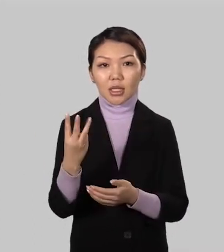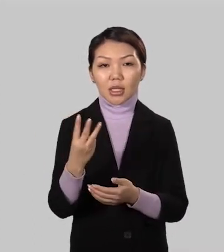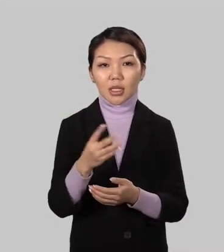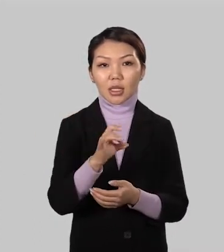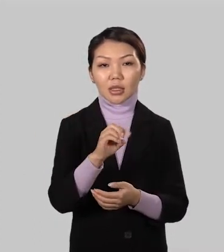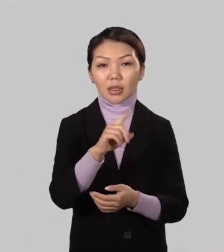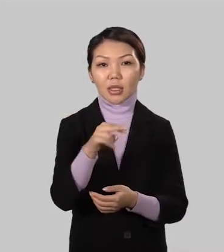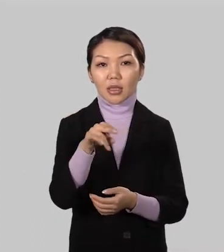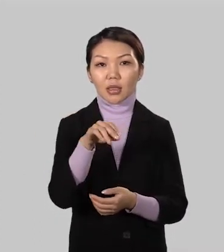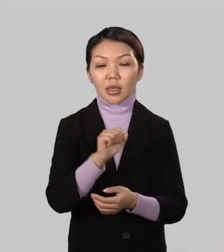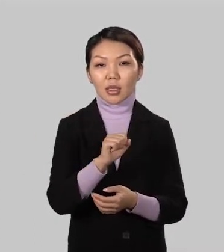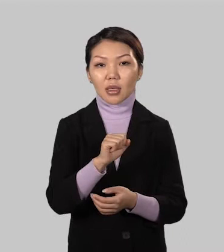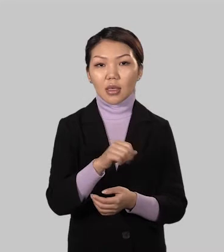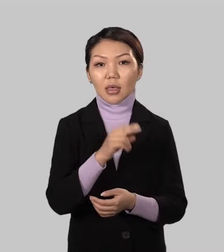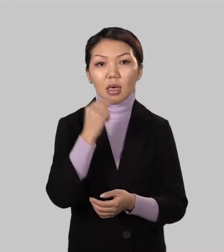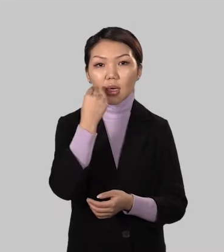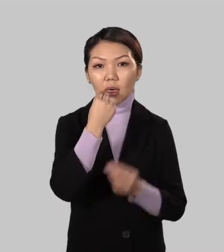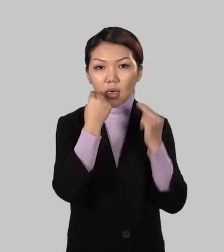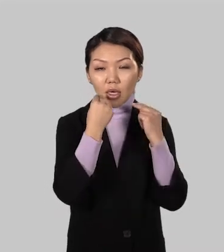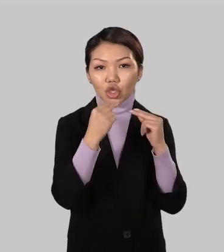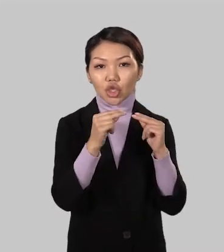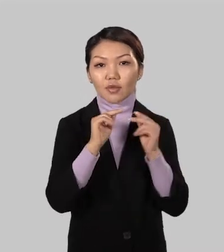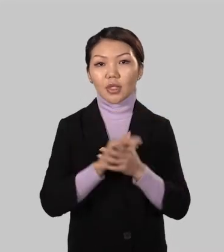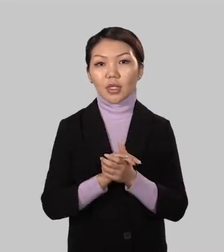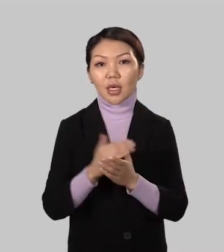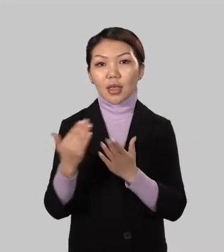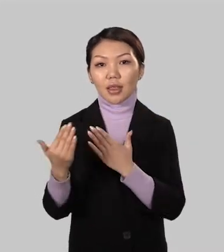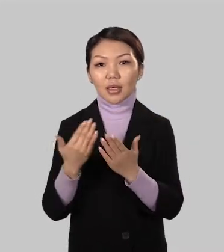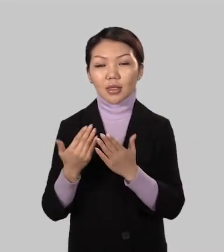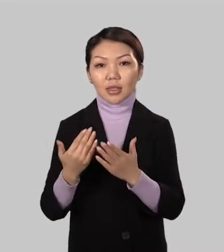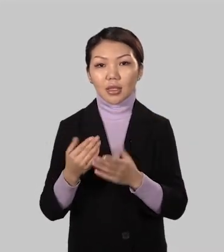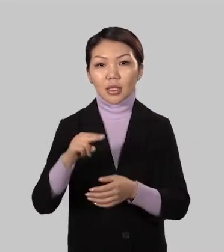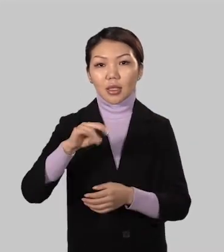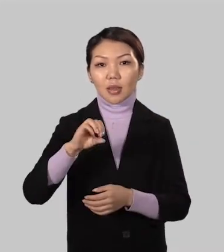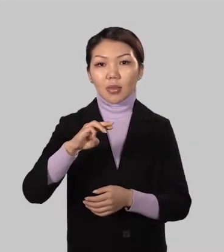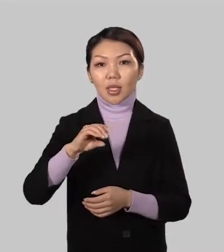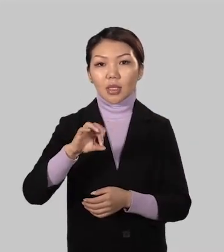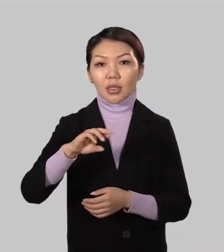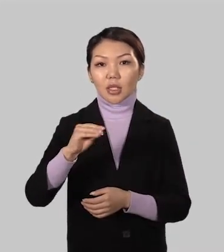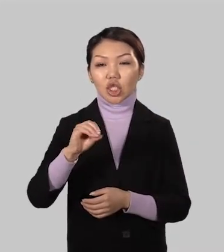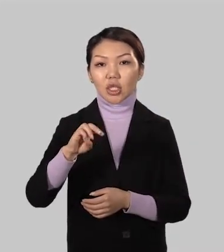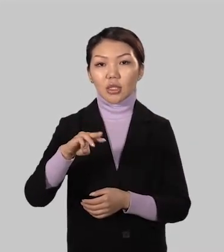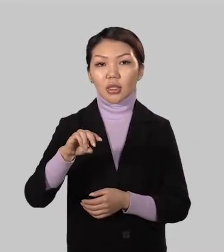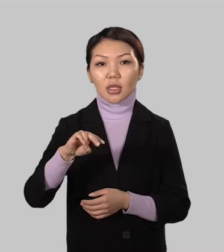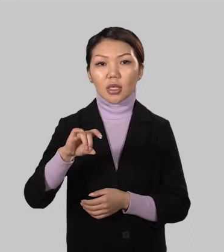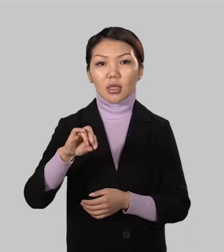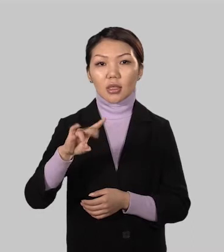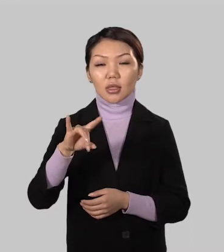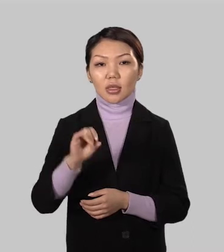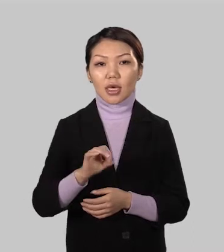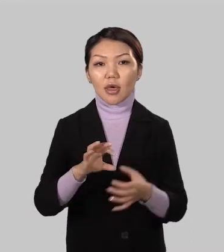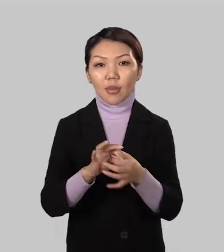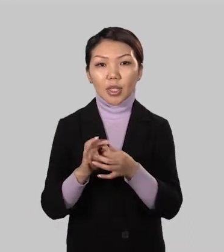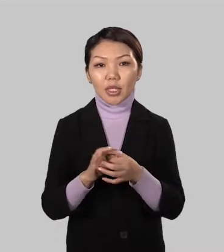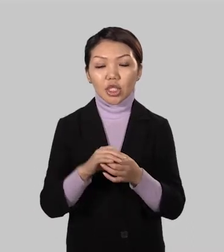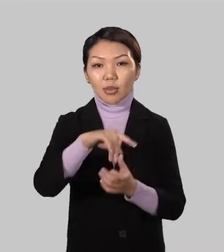разряда качественные относительные и притяжательные в предложении